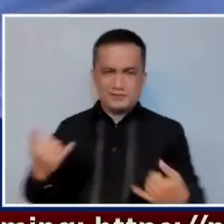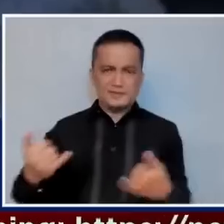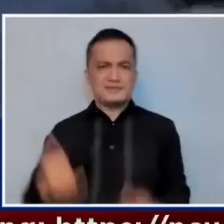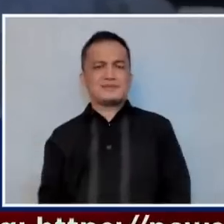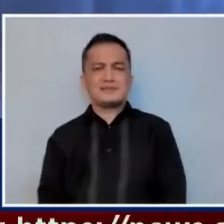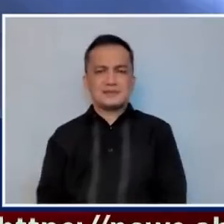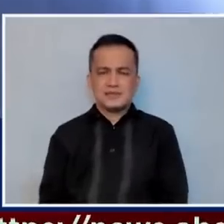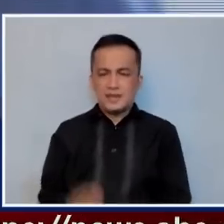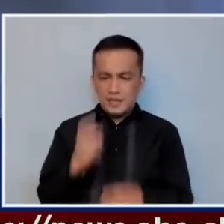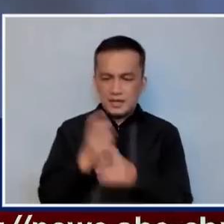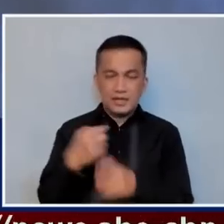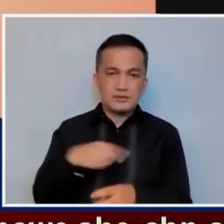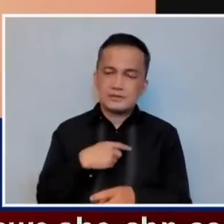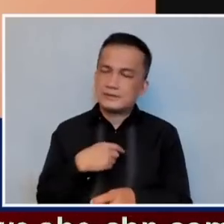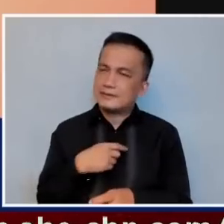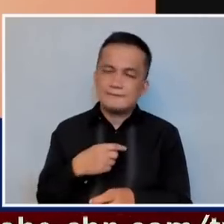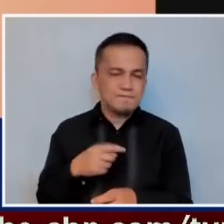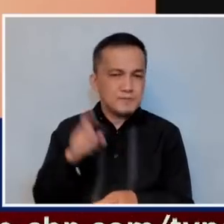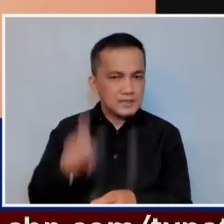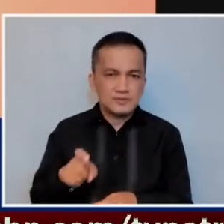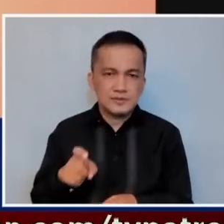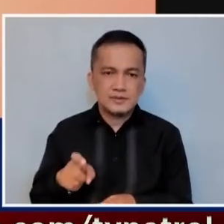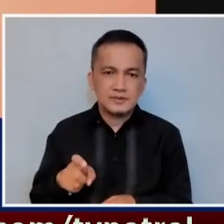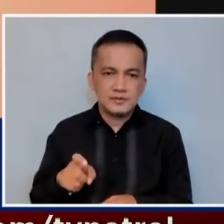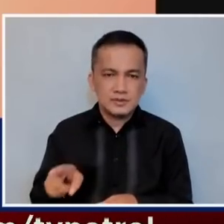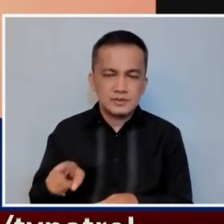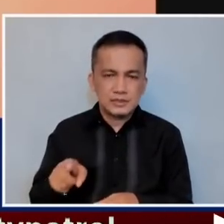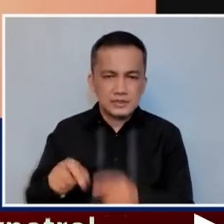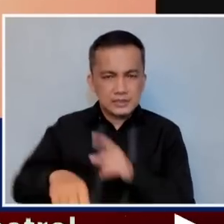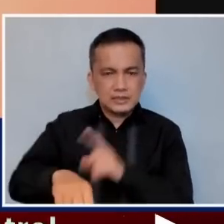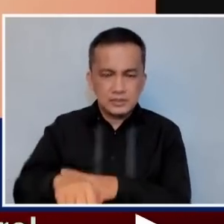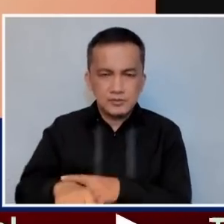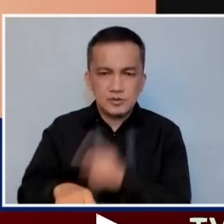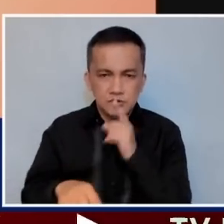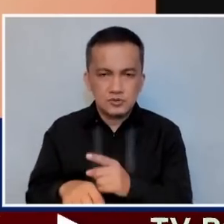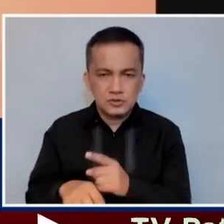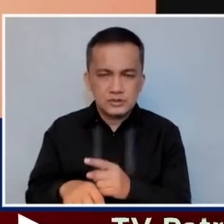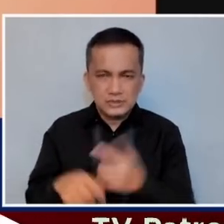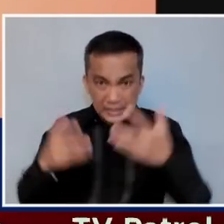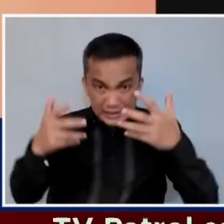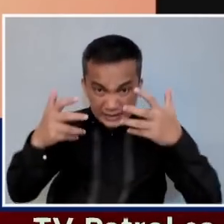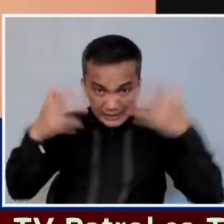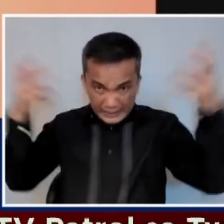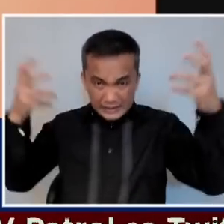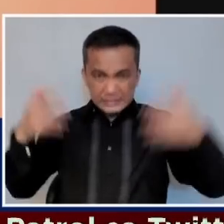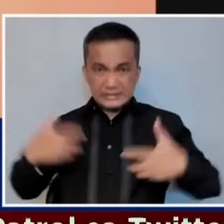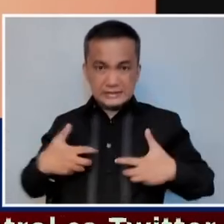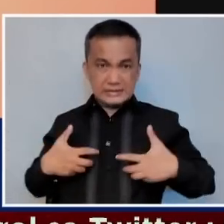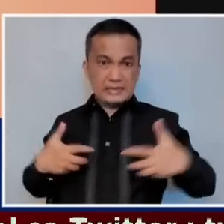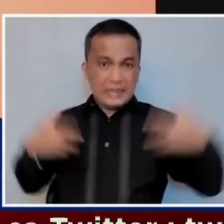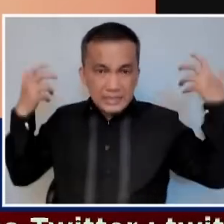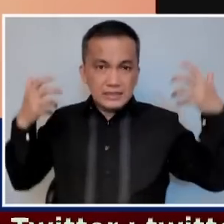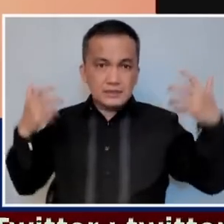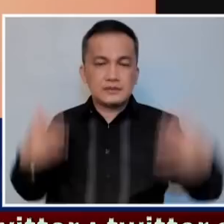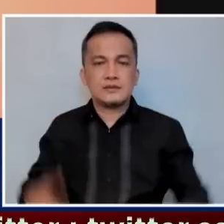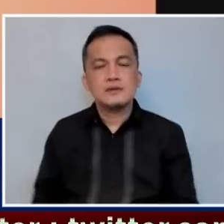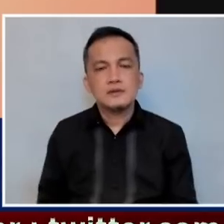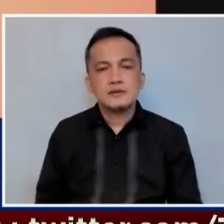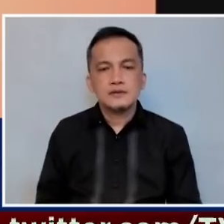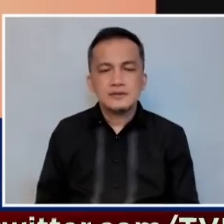we always had to be in that moment na talagang rage, anger, and